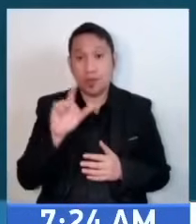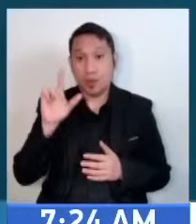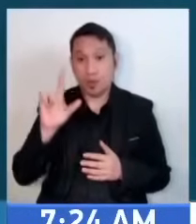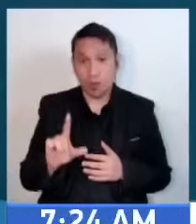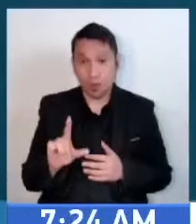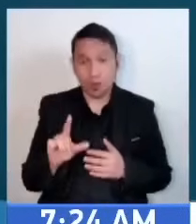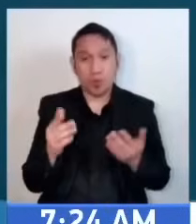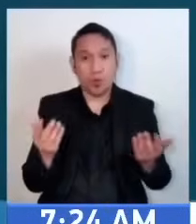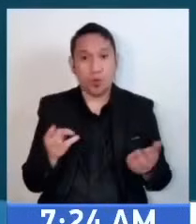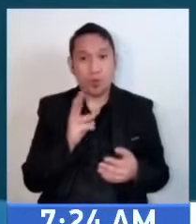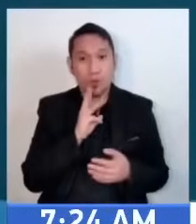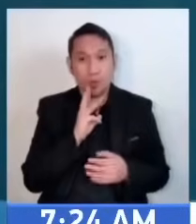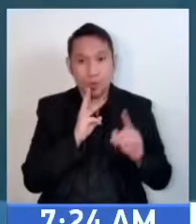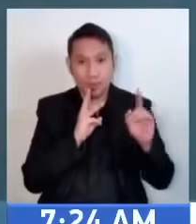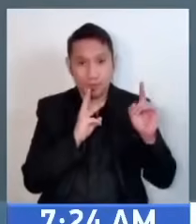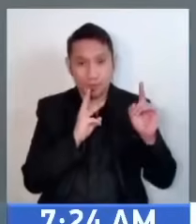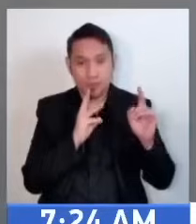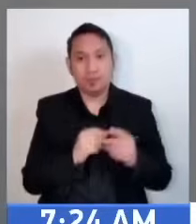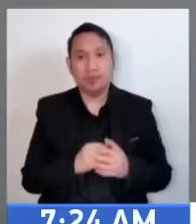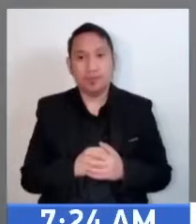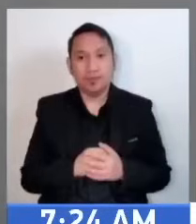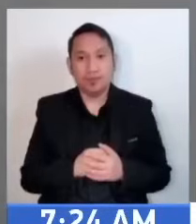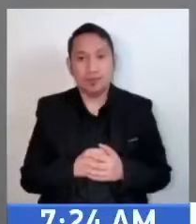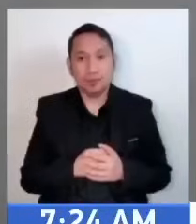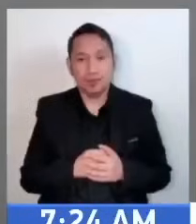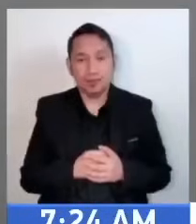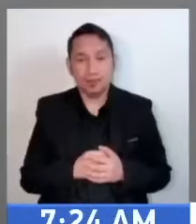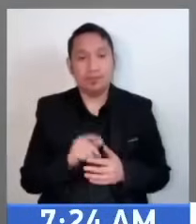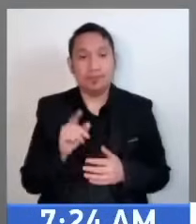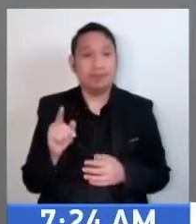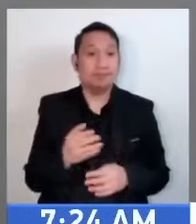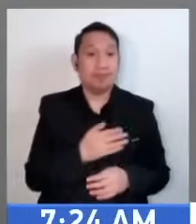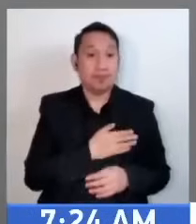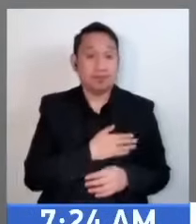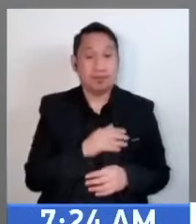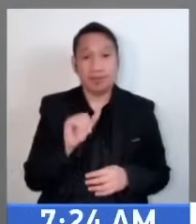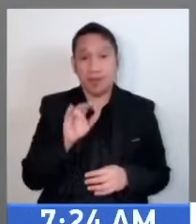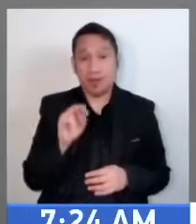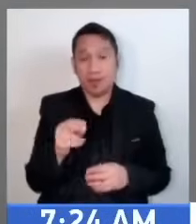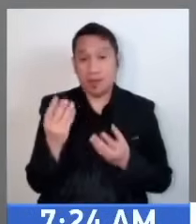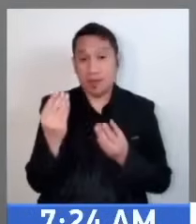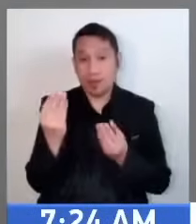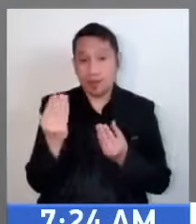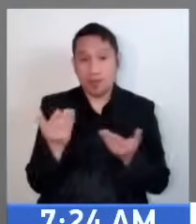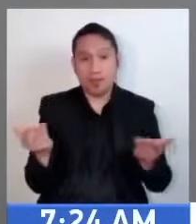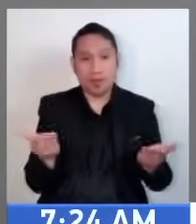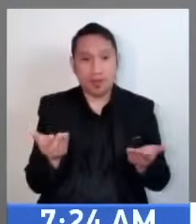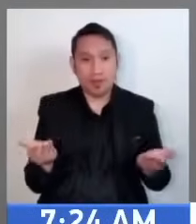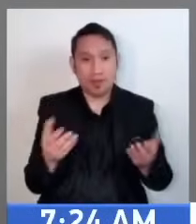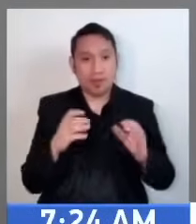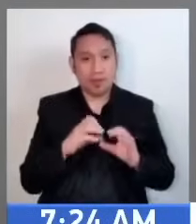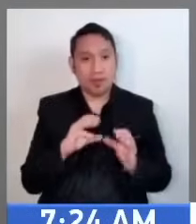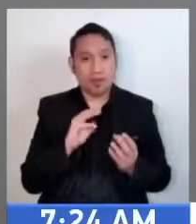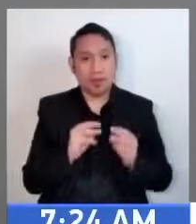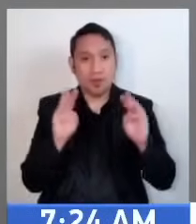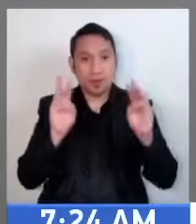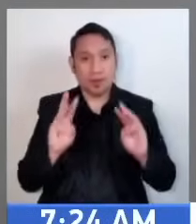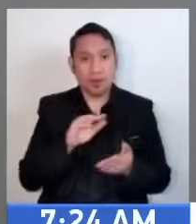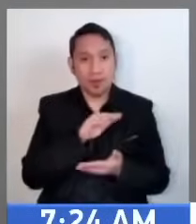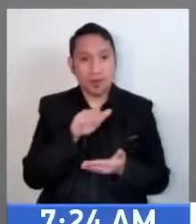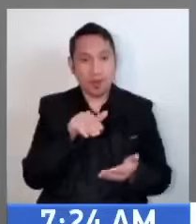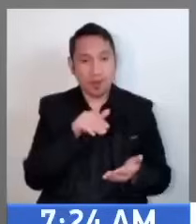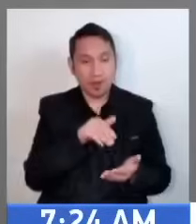Mesa Reservoir. Ako po si Anzu Pertiera at yan ang latest mula sa GMA Integrated News Weather Center.